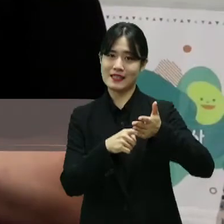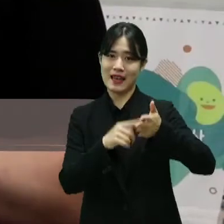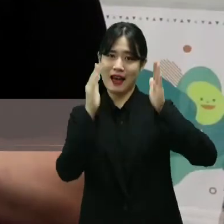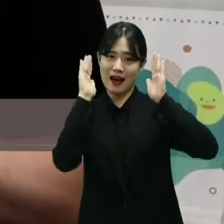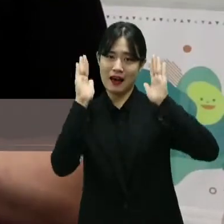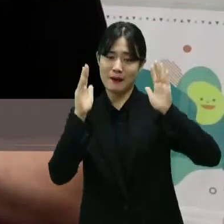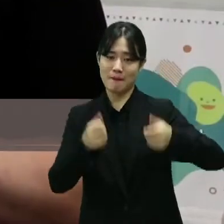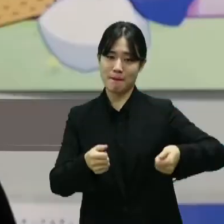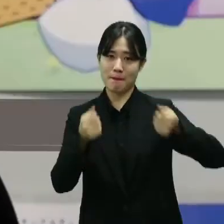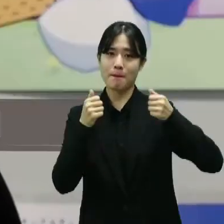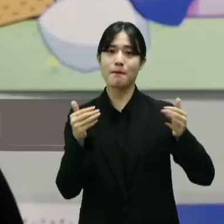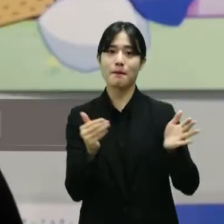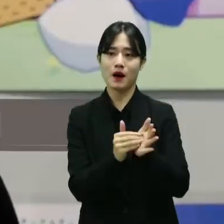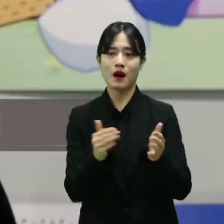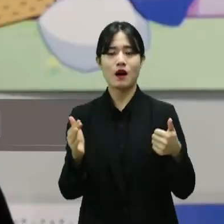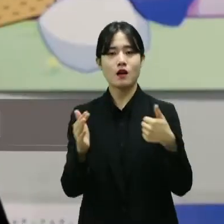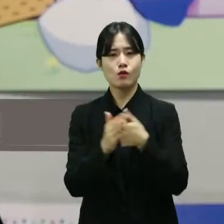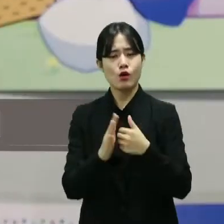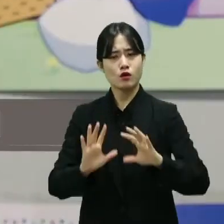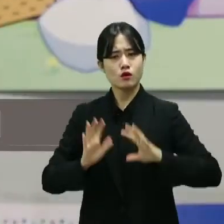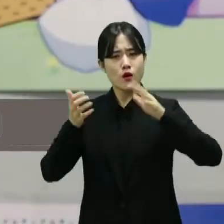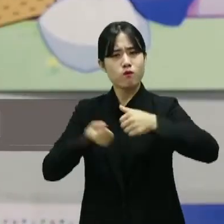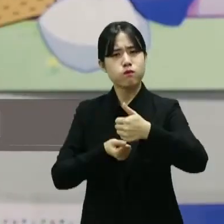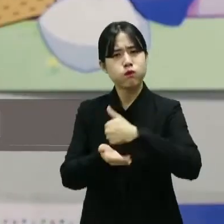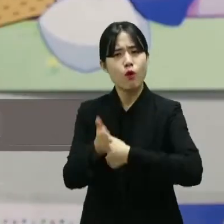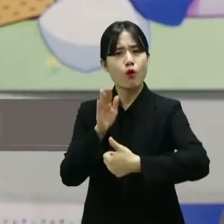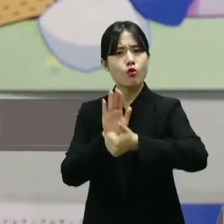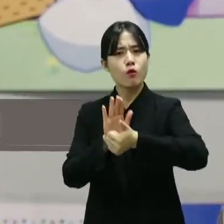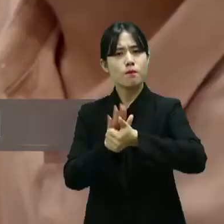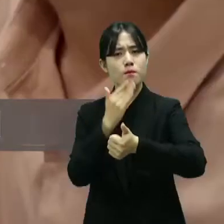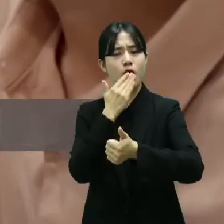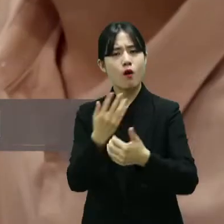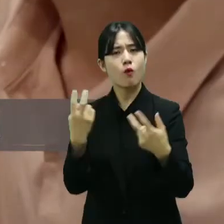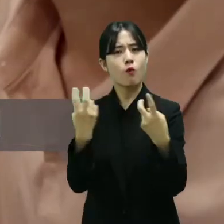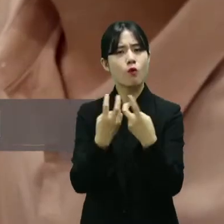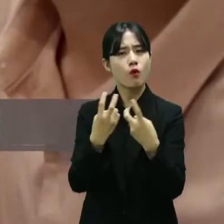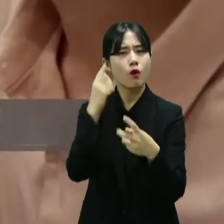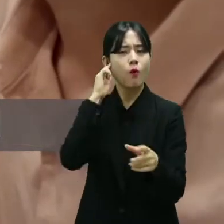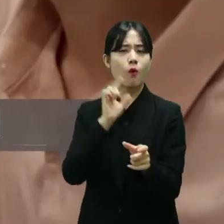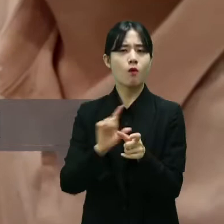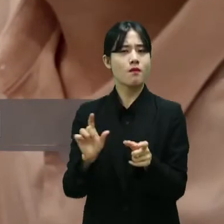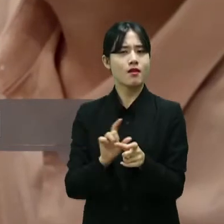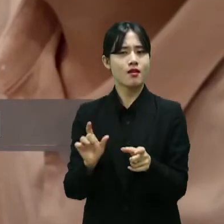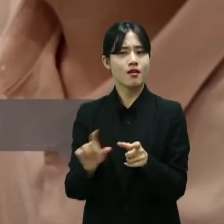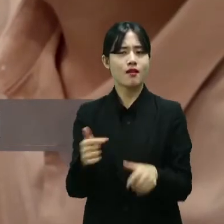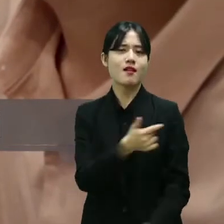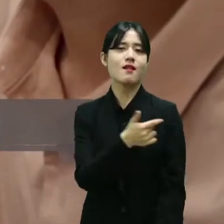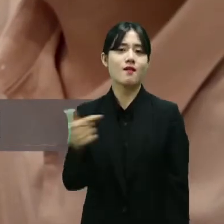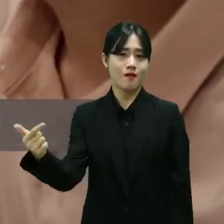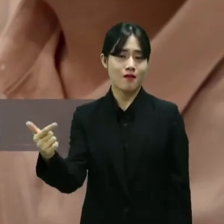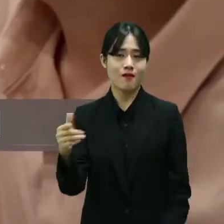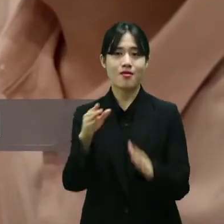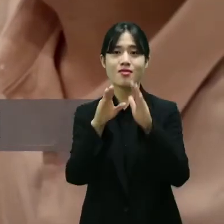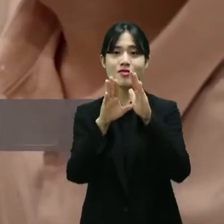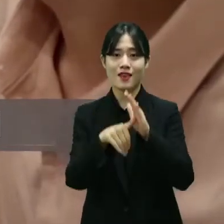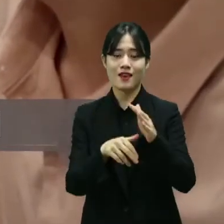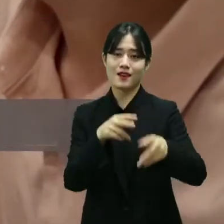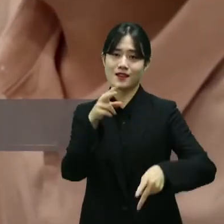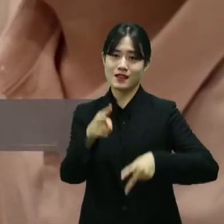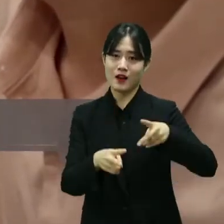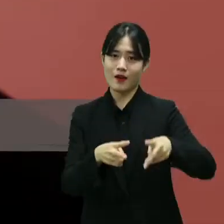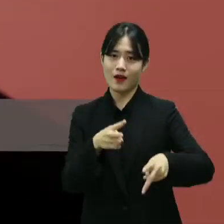심리학을 전공했어요. 조금 더 세상에 영향력 있는 일들을 이렇게 하자고 그렇게 생각을 하던